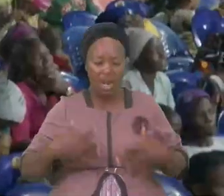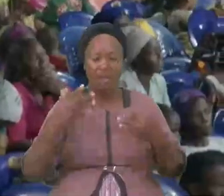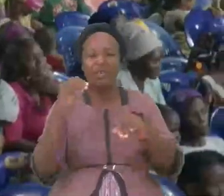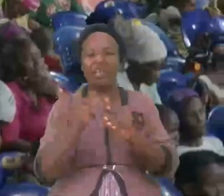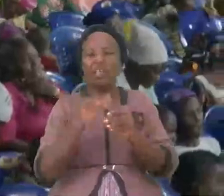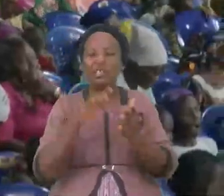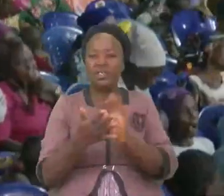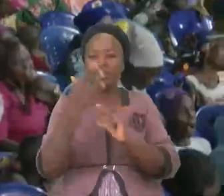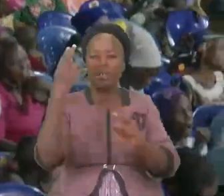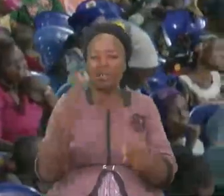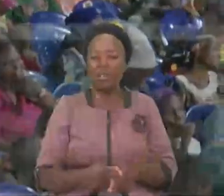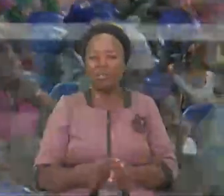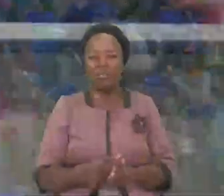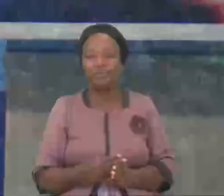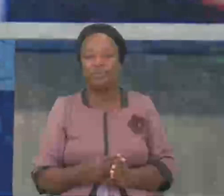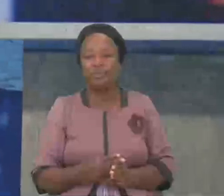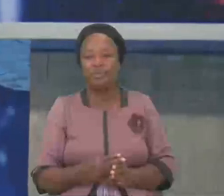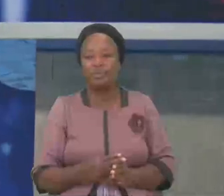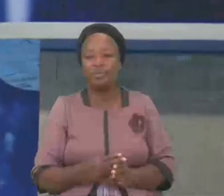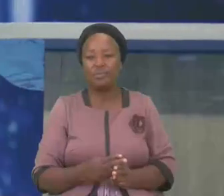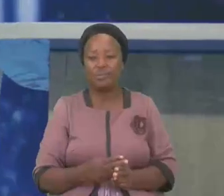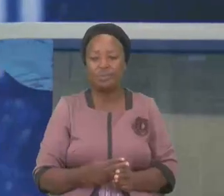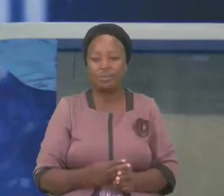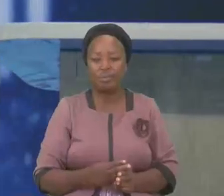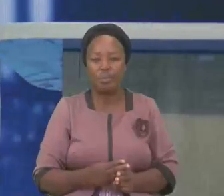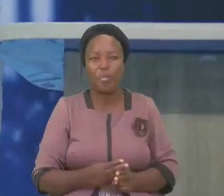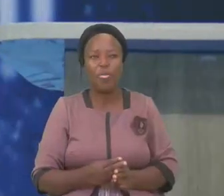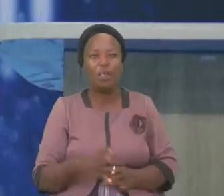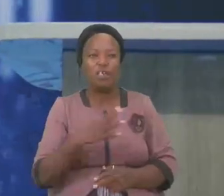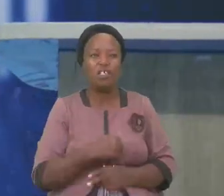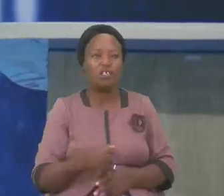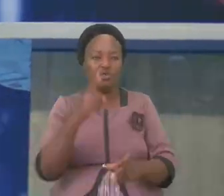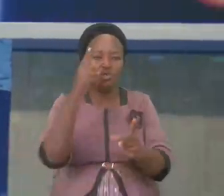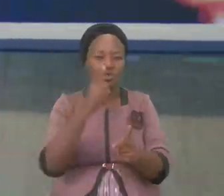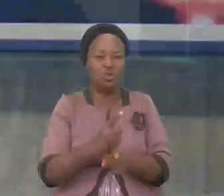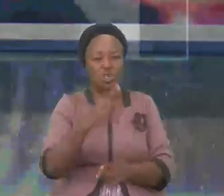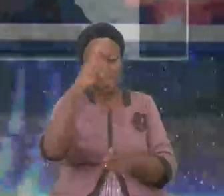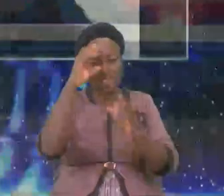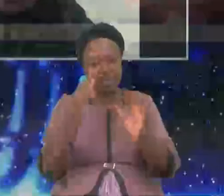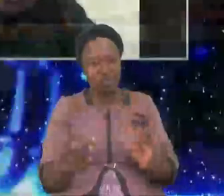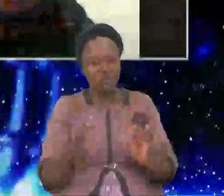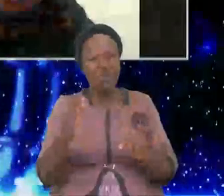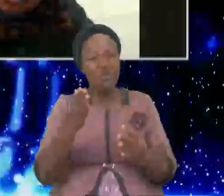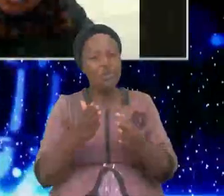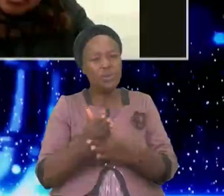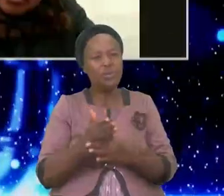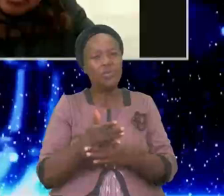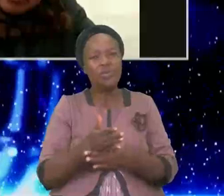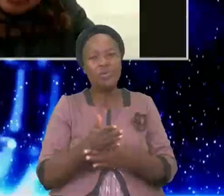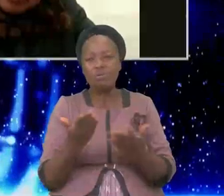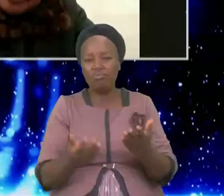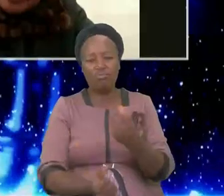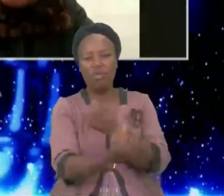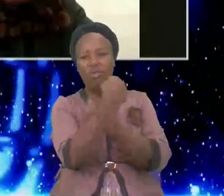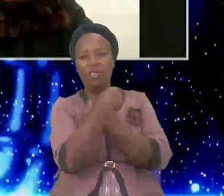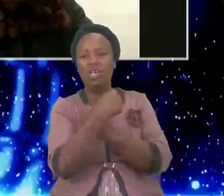au nom de Jésus. La corruption délibérée par l'humiliation et le